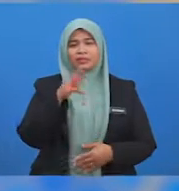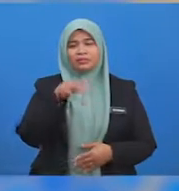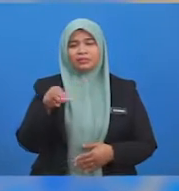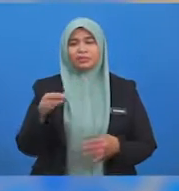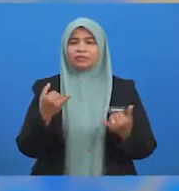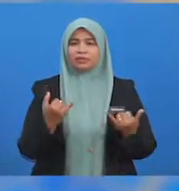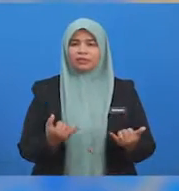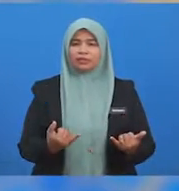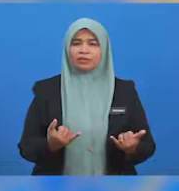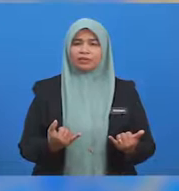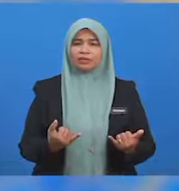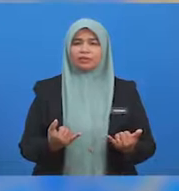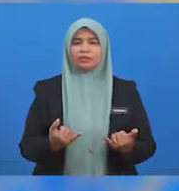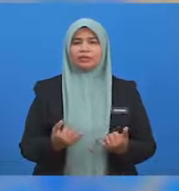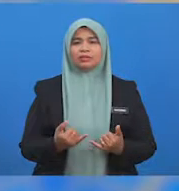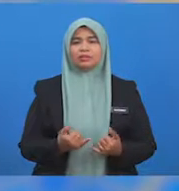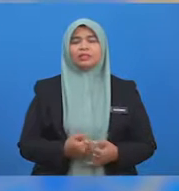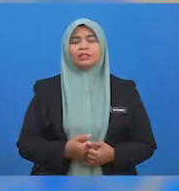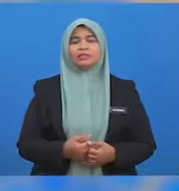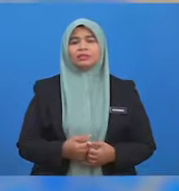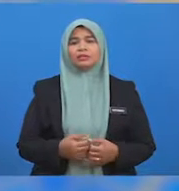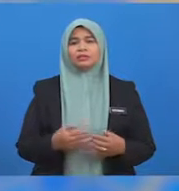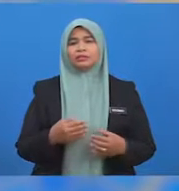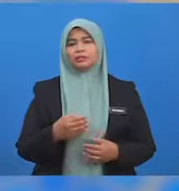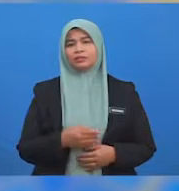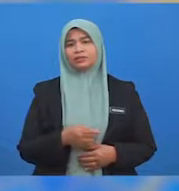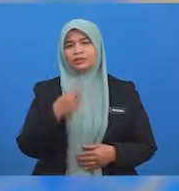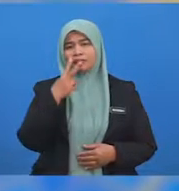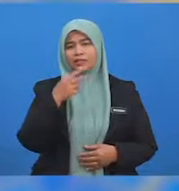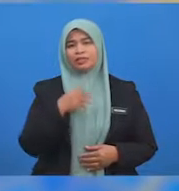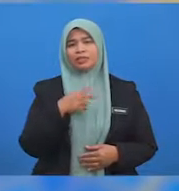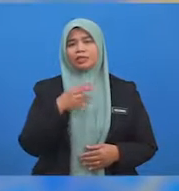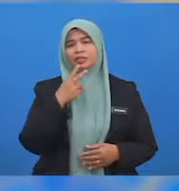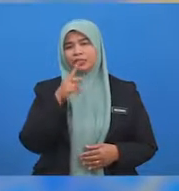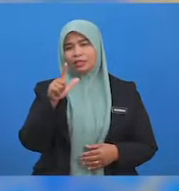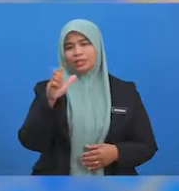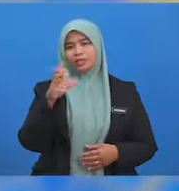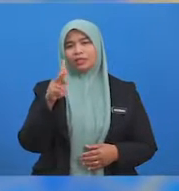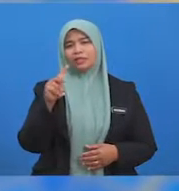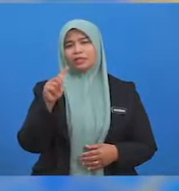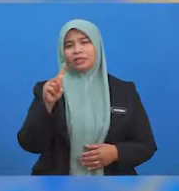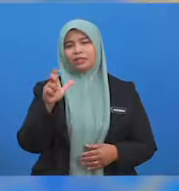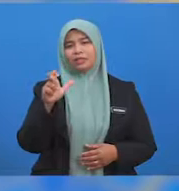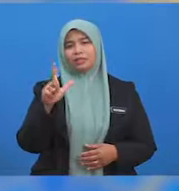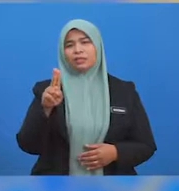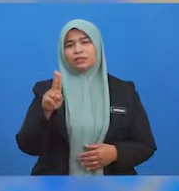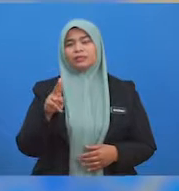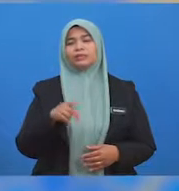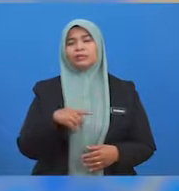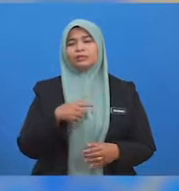Bagaimana perasaan murid-murid sekarang? Kakukan tubuh, kelukan lidah untuk